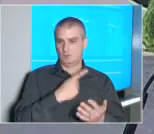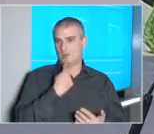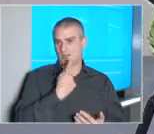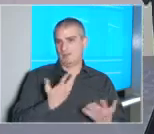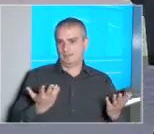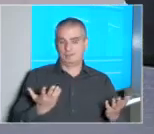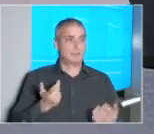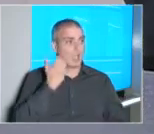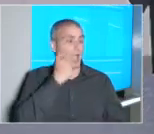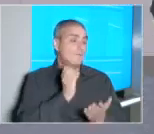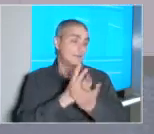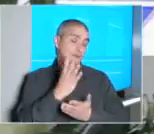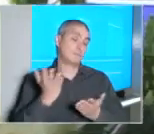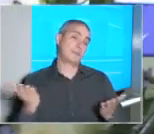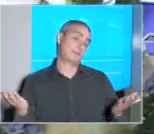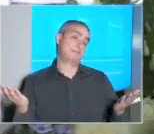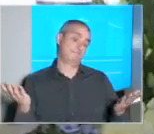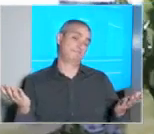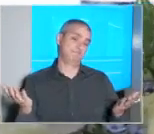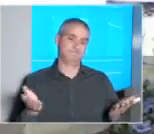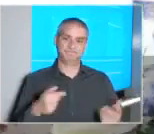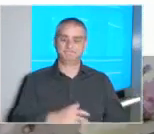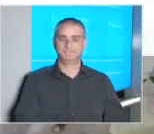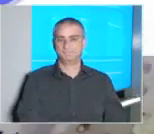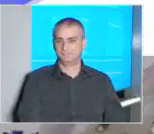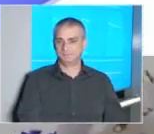נפתלי יאמר. חבל שפיתרו.